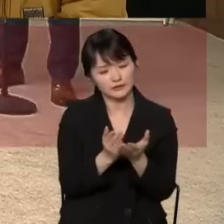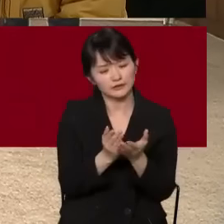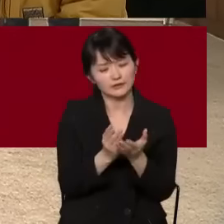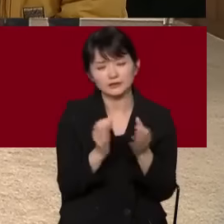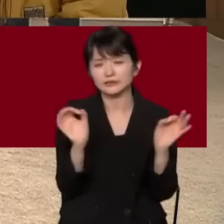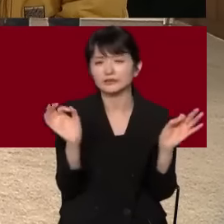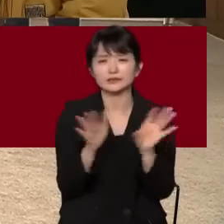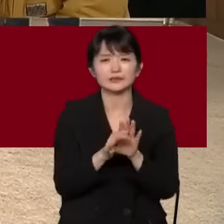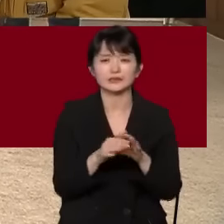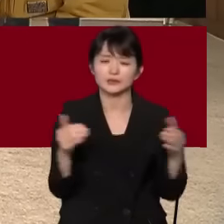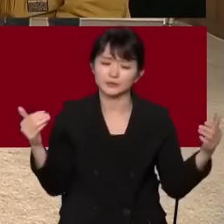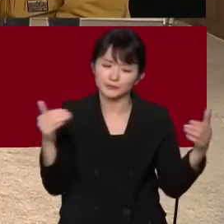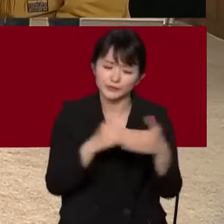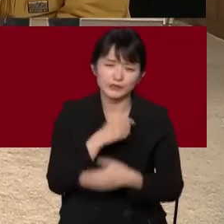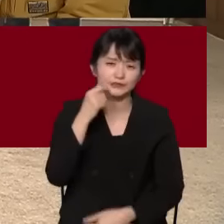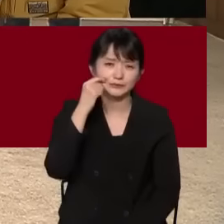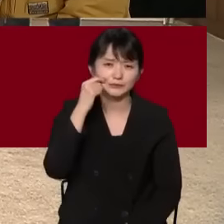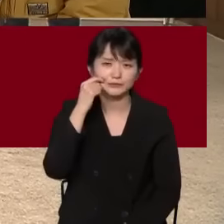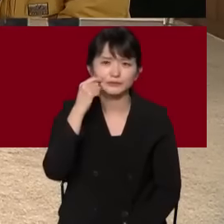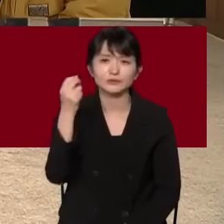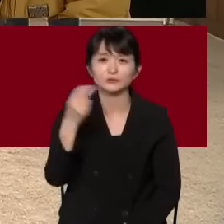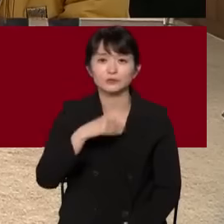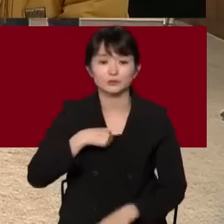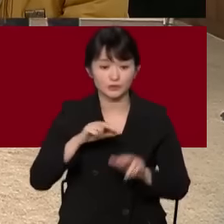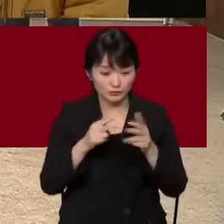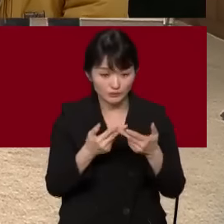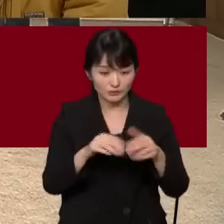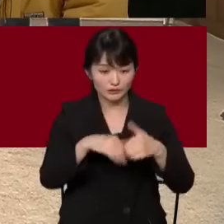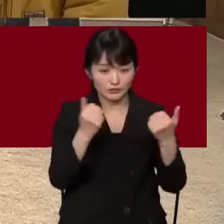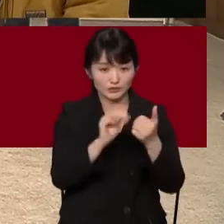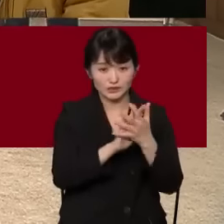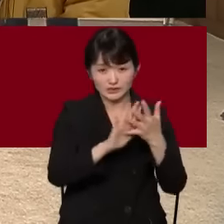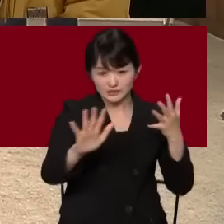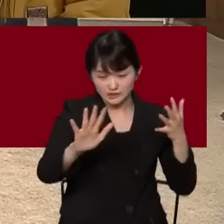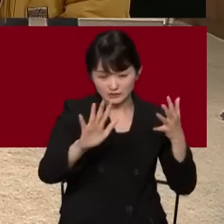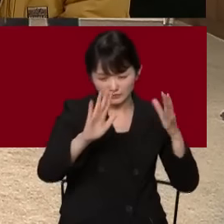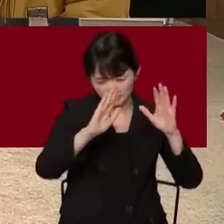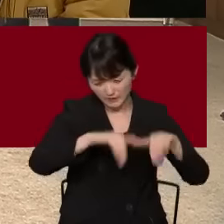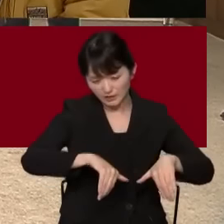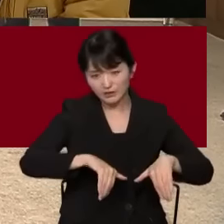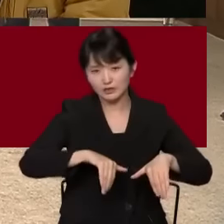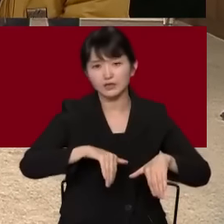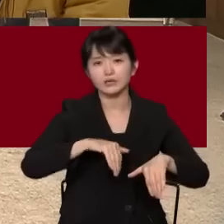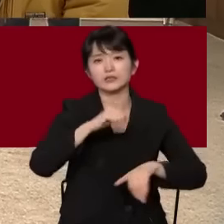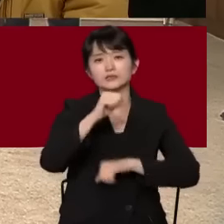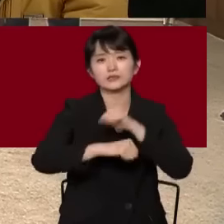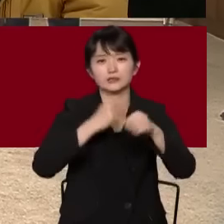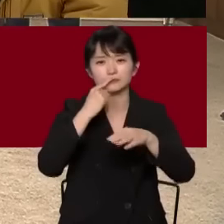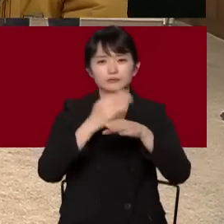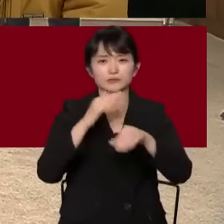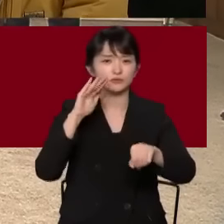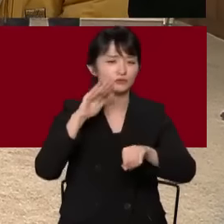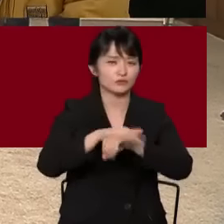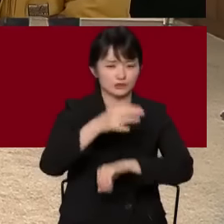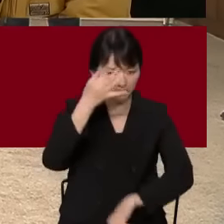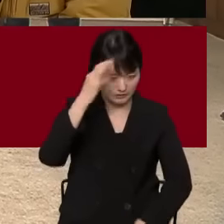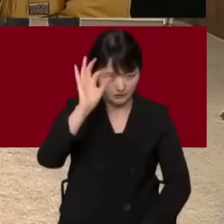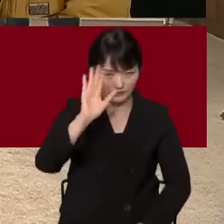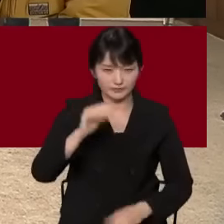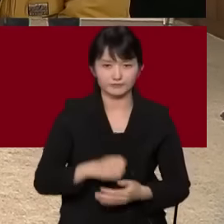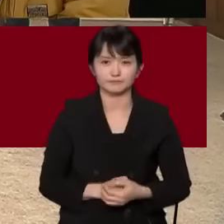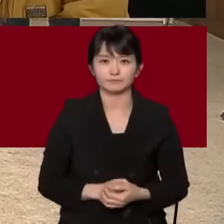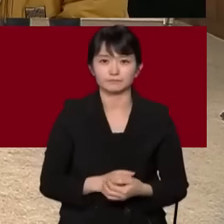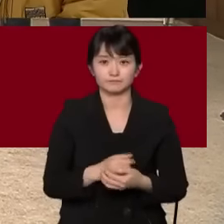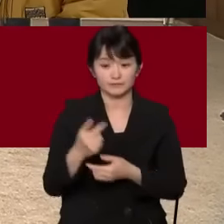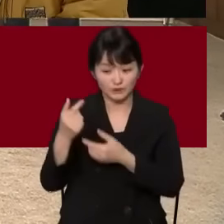포용하지 못하셨습니다. 나아가서 본인께서 헌정 질서를 부수시고 자유민주주의를 부인하셨습니다.